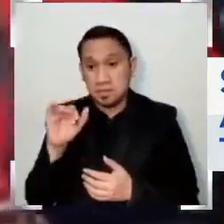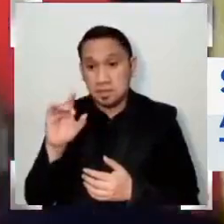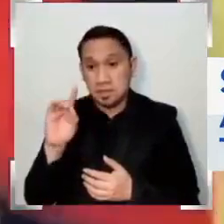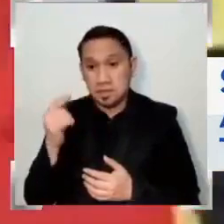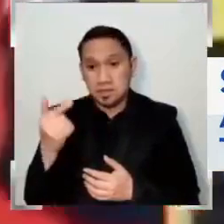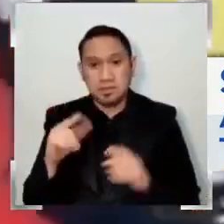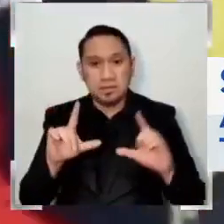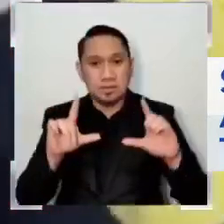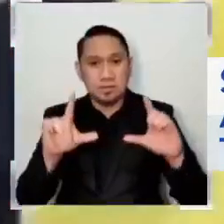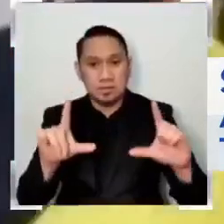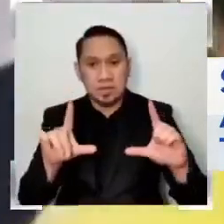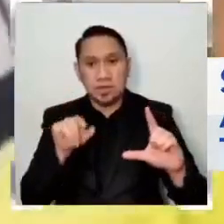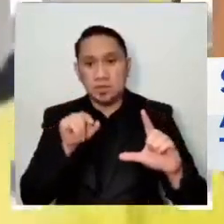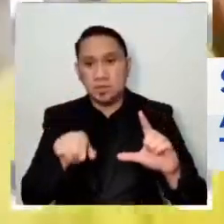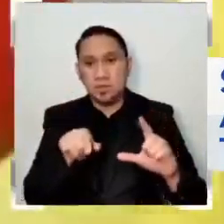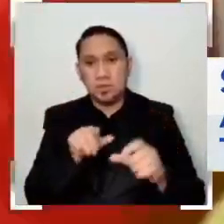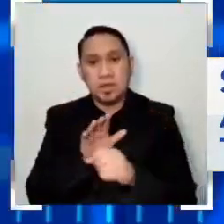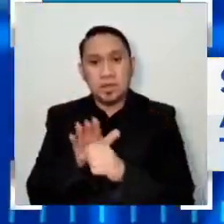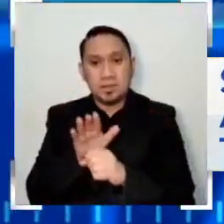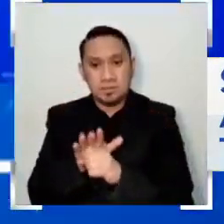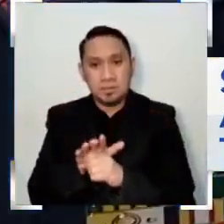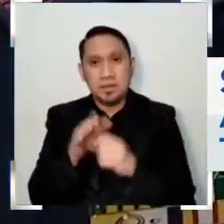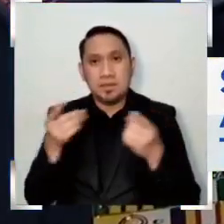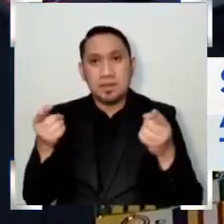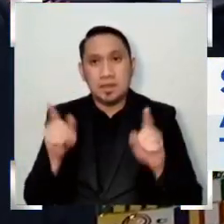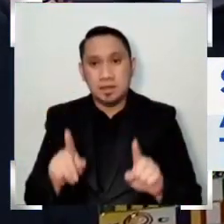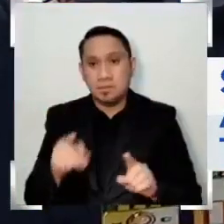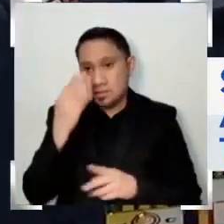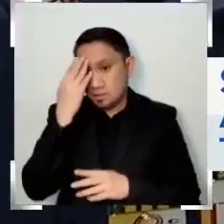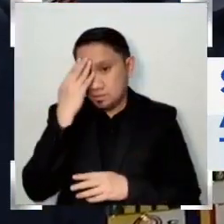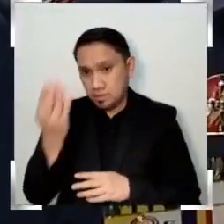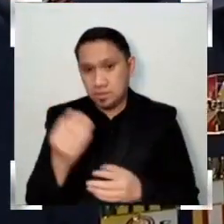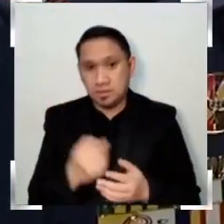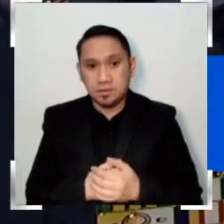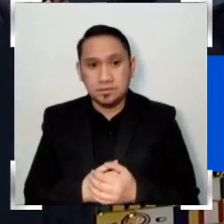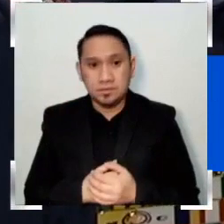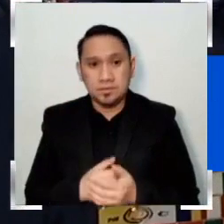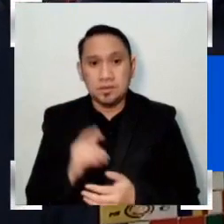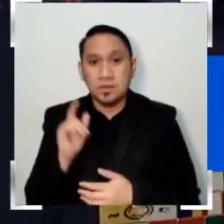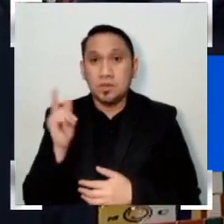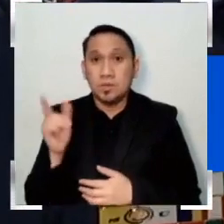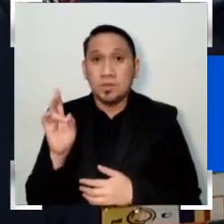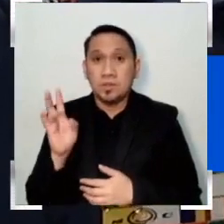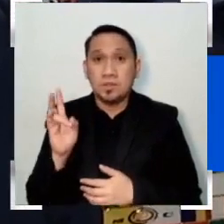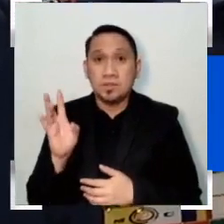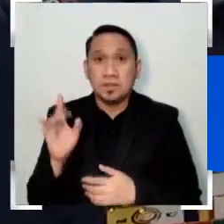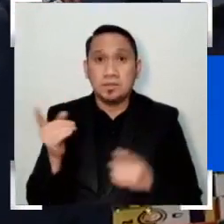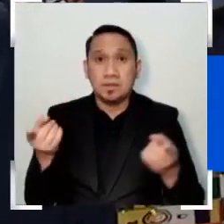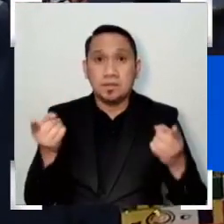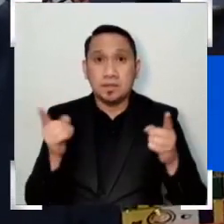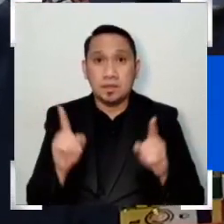attempted rape na nangyari raw sa Bulacan si Solis. 2017 pa actually nangyari. So